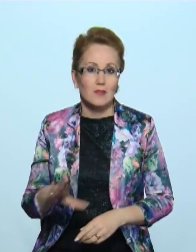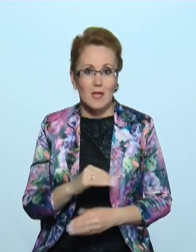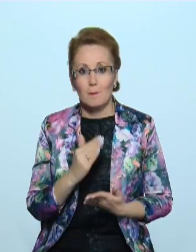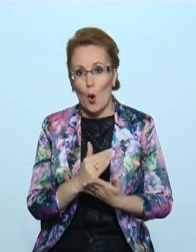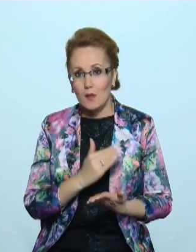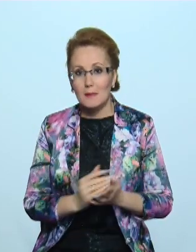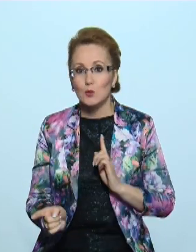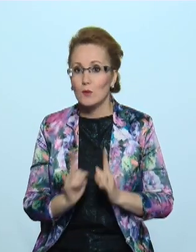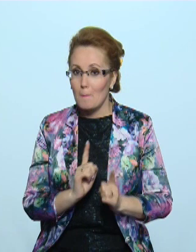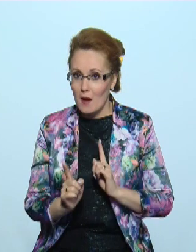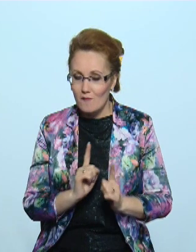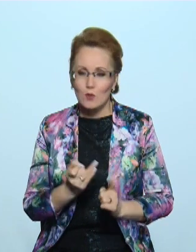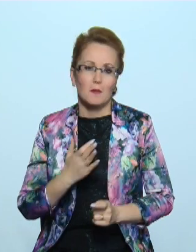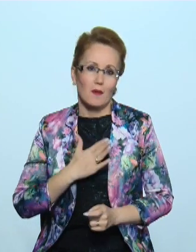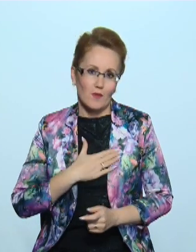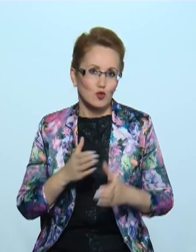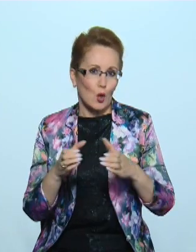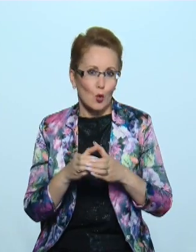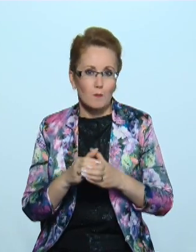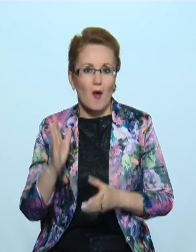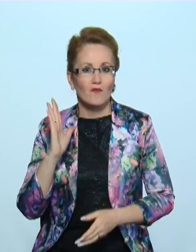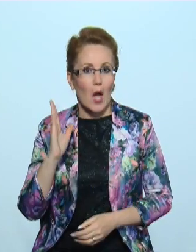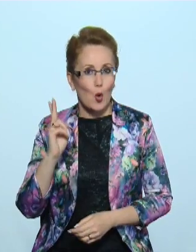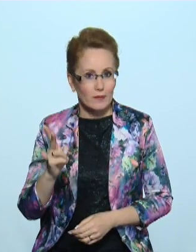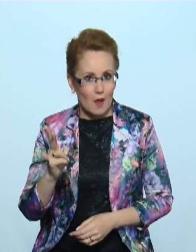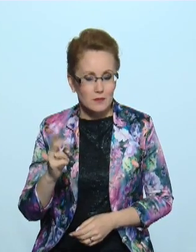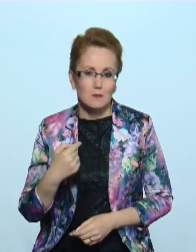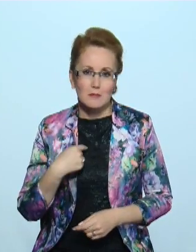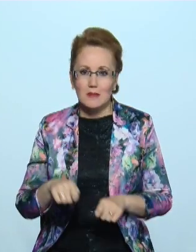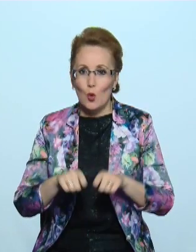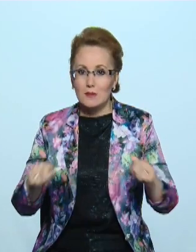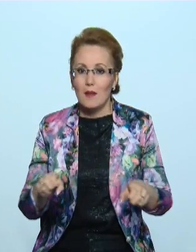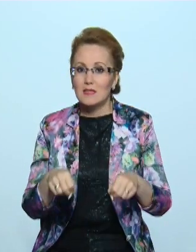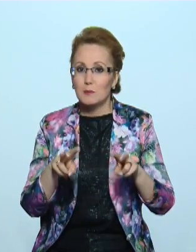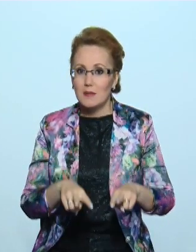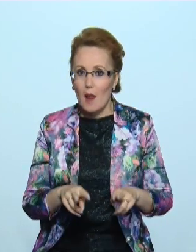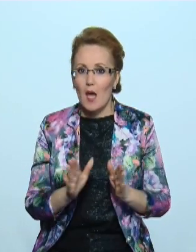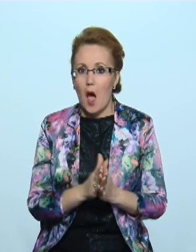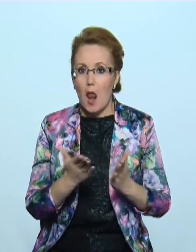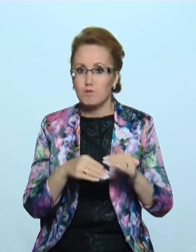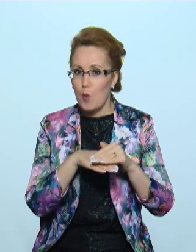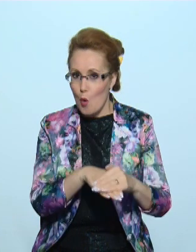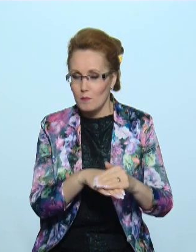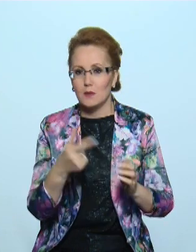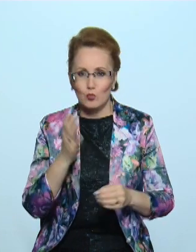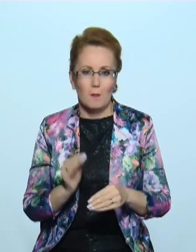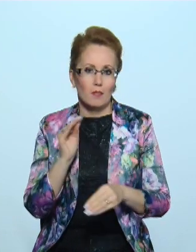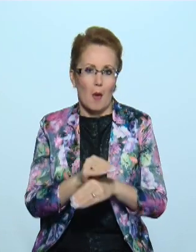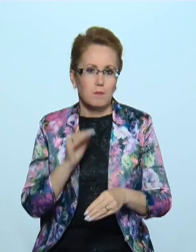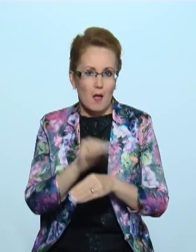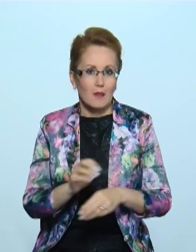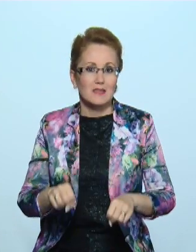с сурдопереводом и в нашей группе ВКонтакте. Мы создаем специальный альбом, который мы будем стараться наполнять